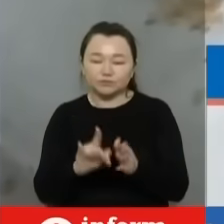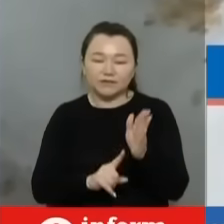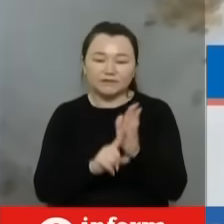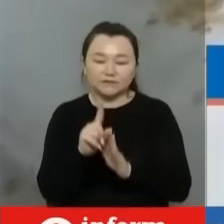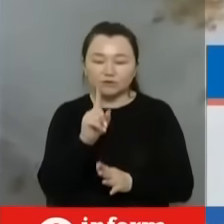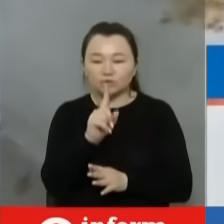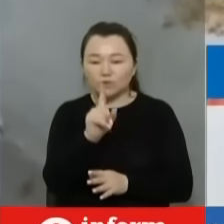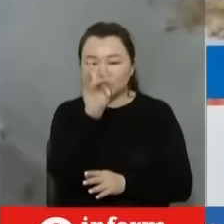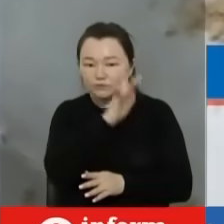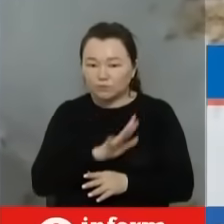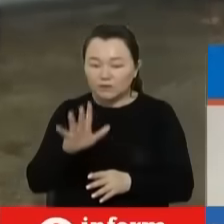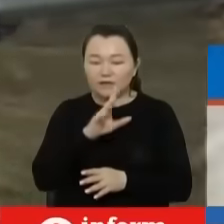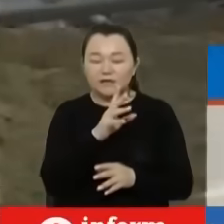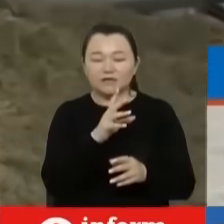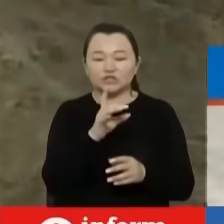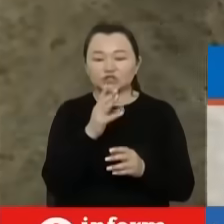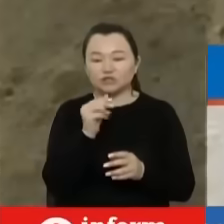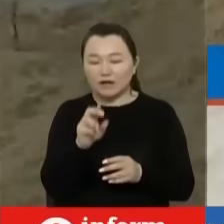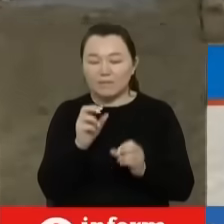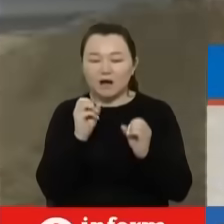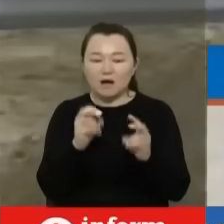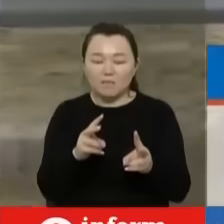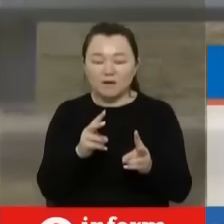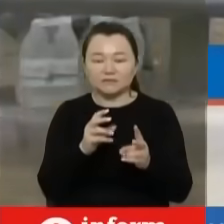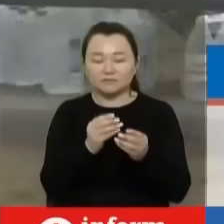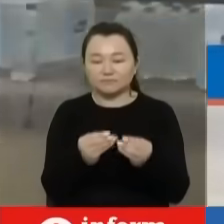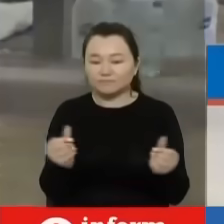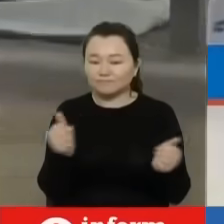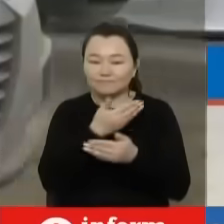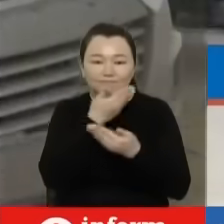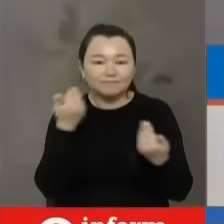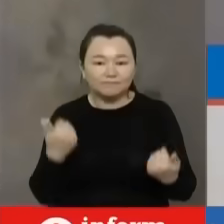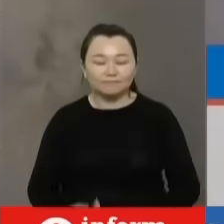де республикалық штаб өкілдері қауіптің беті қайтқан жоқ деп отыр.